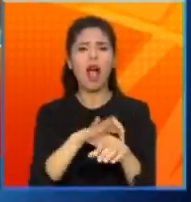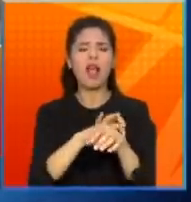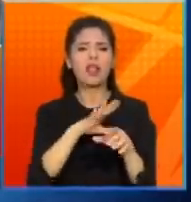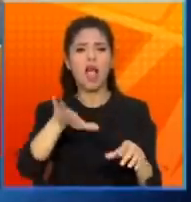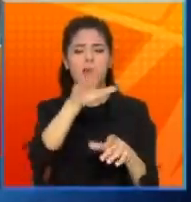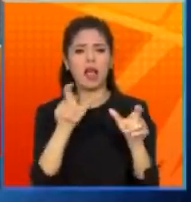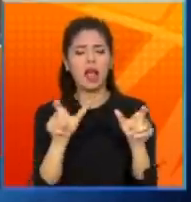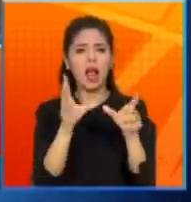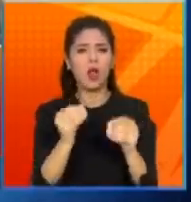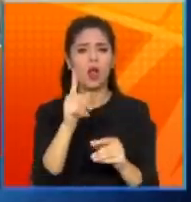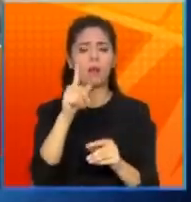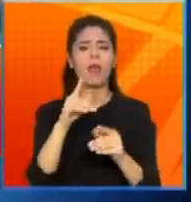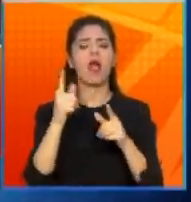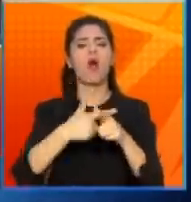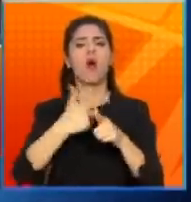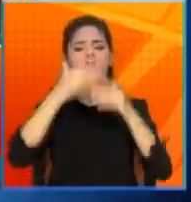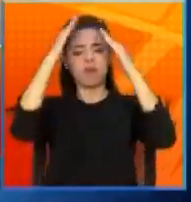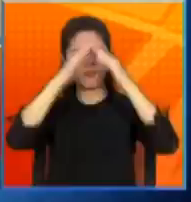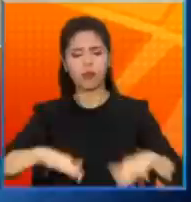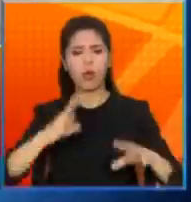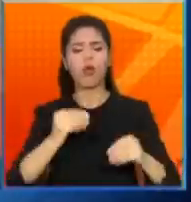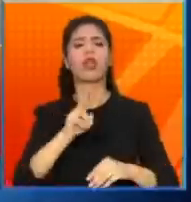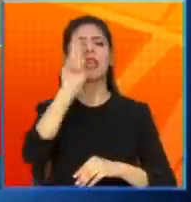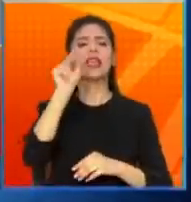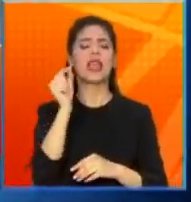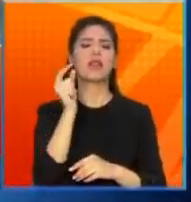çöktü. En az 70 kişi enkaz altında kaldı.